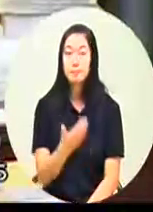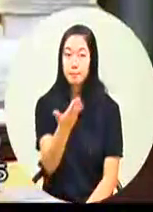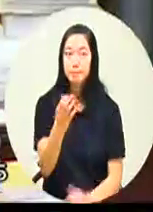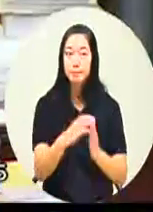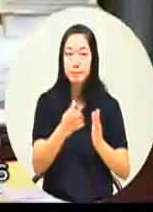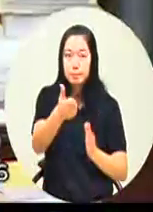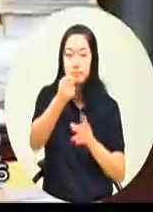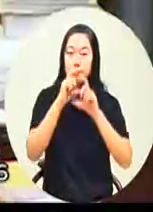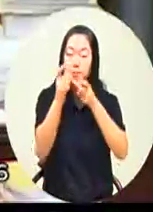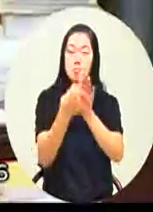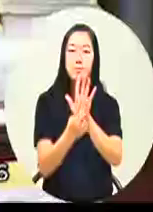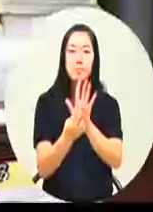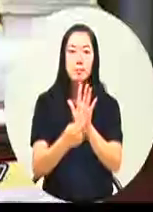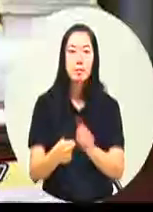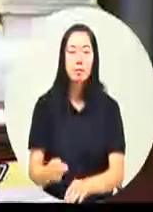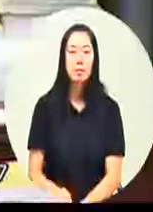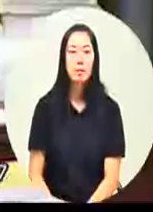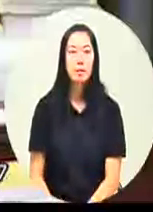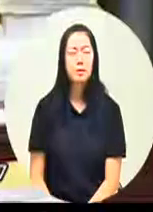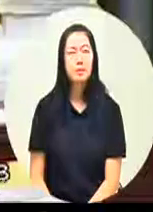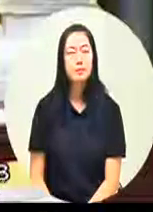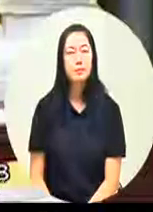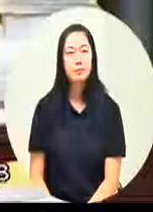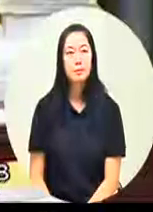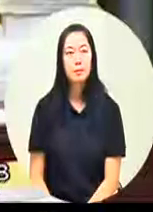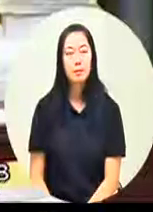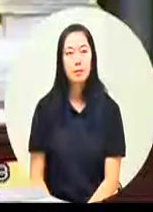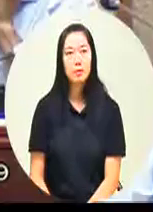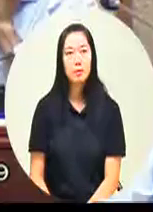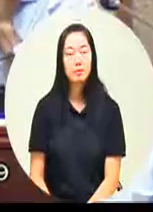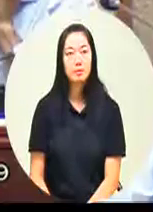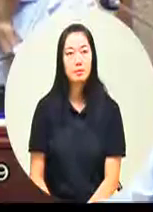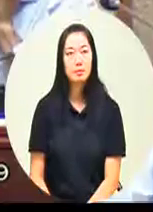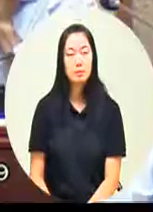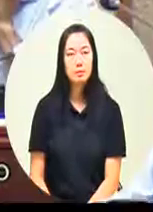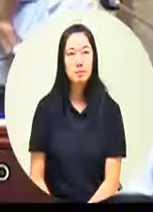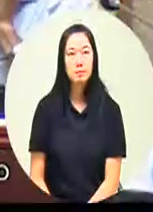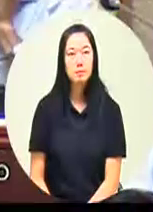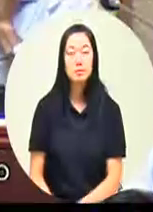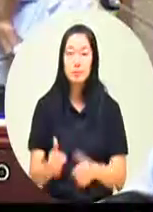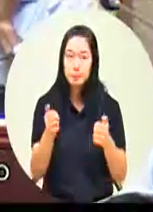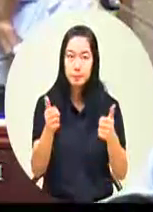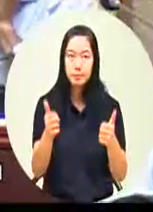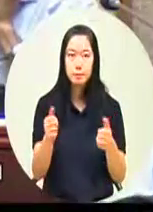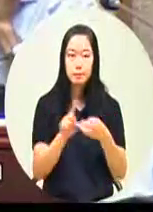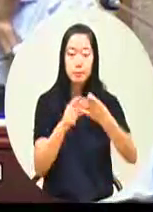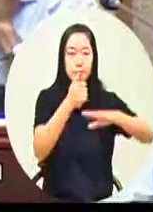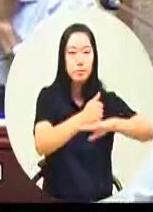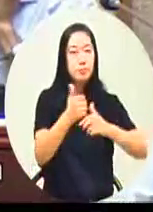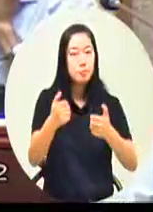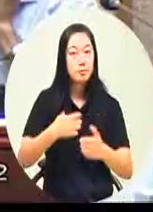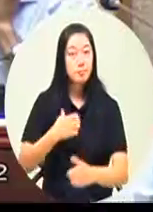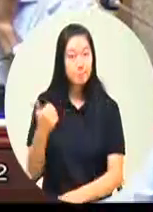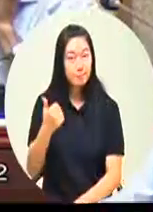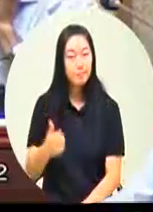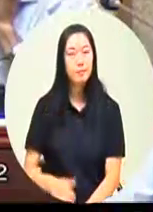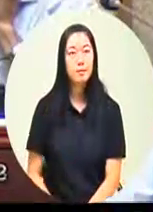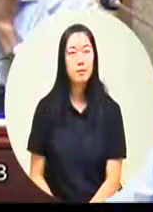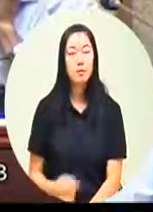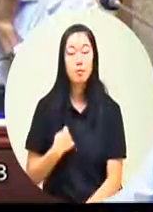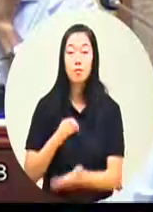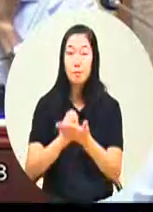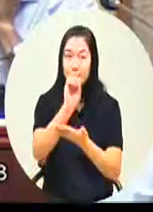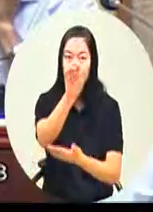长可不可以答复？ 来，捷运局吴局长请答复。 感谢主席，感谢吴议员哦，跟吴议员